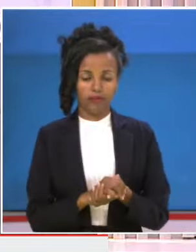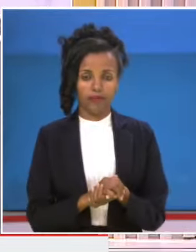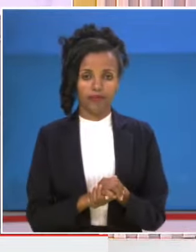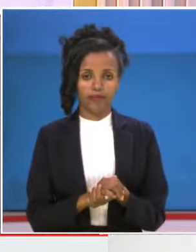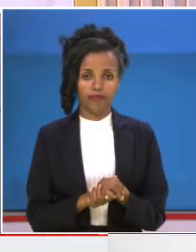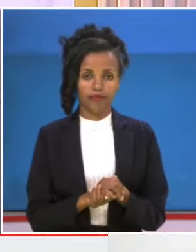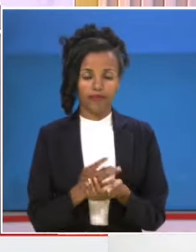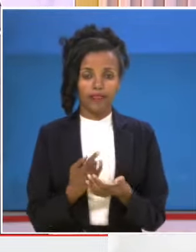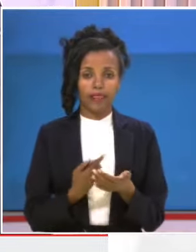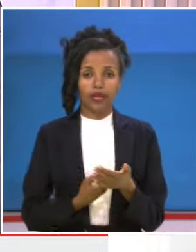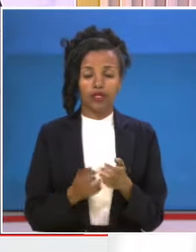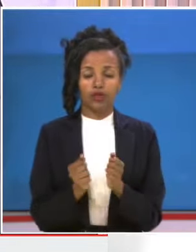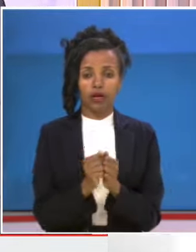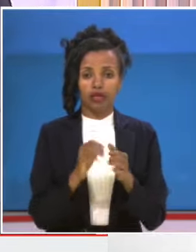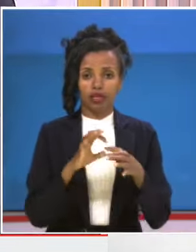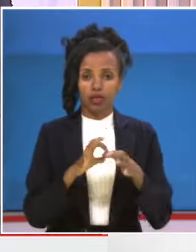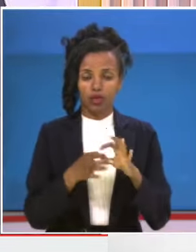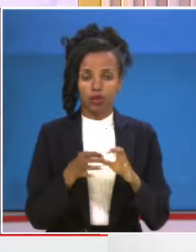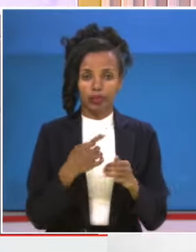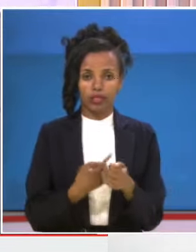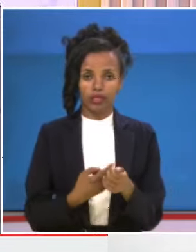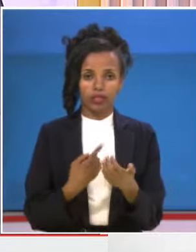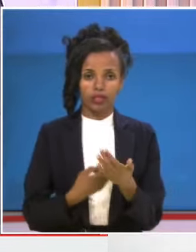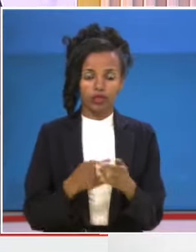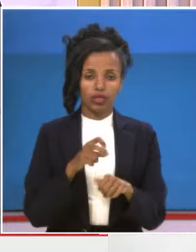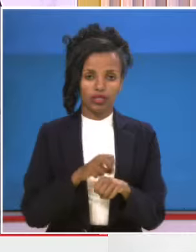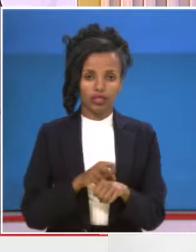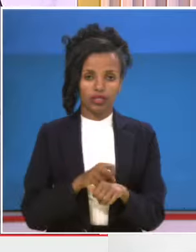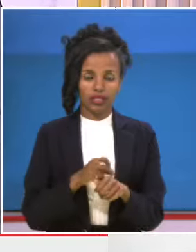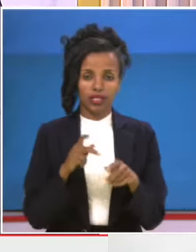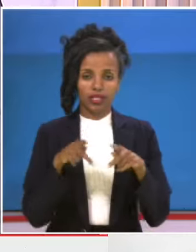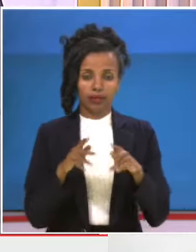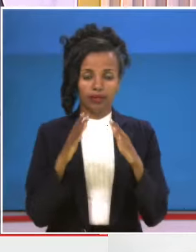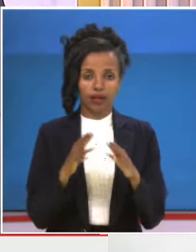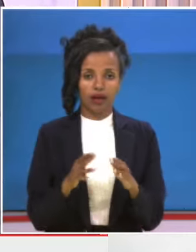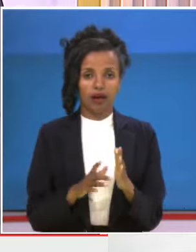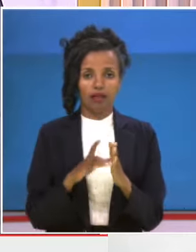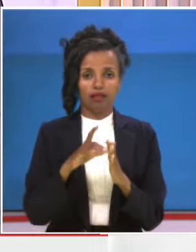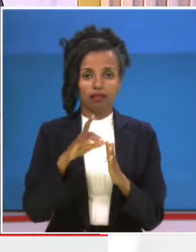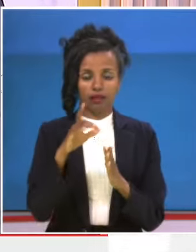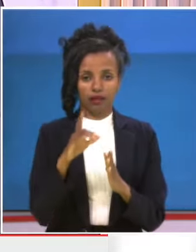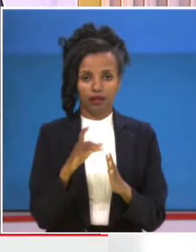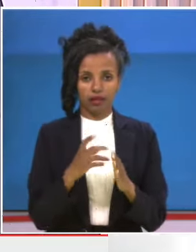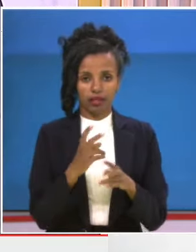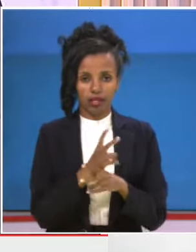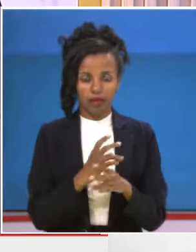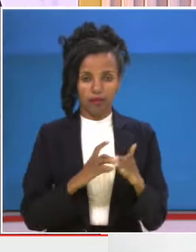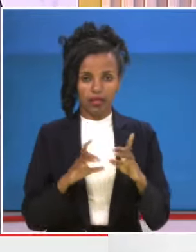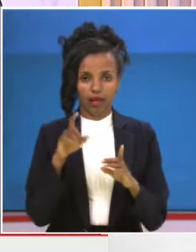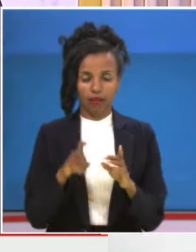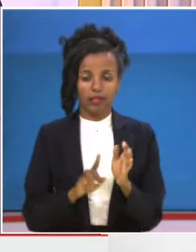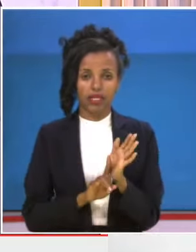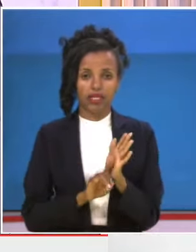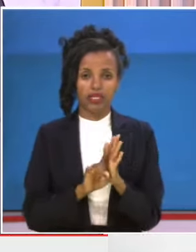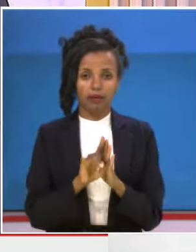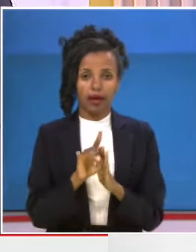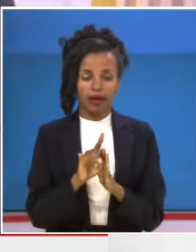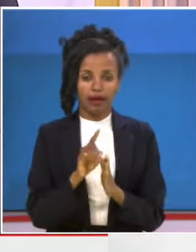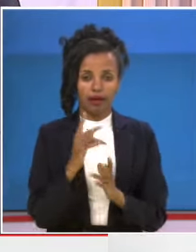ከዚሁ ጋር ተያይዞ በዚህ ወቅት ሌላው እንደ ግብርና ትልቅ ጥንቃቄ መደረግ አለበት ብለን የምናምነው የተባይ አሰሳ ስራችን